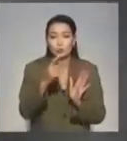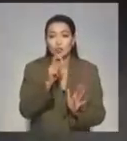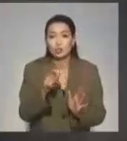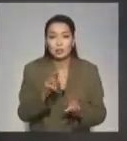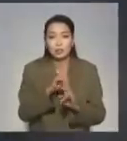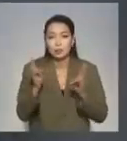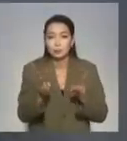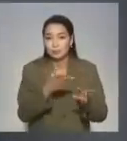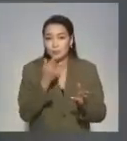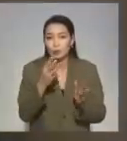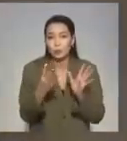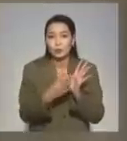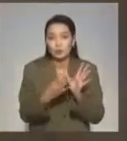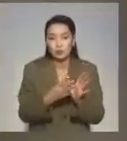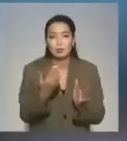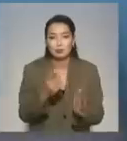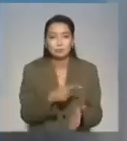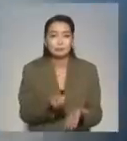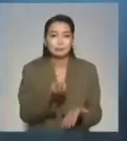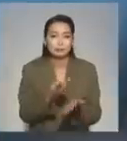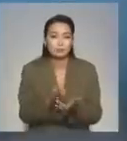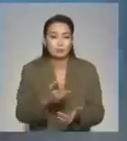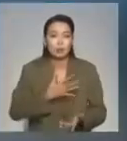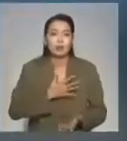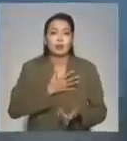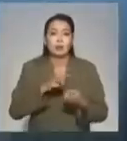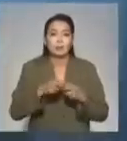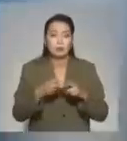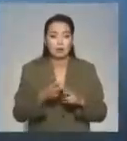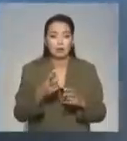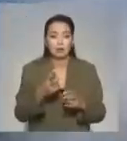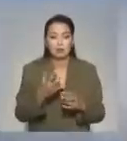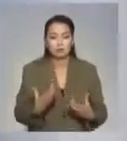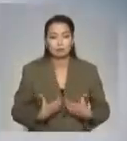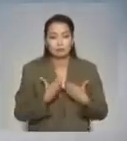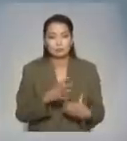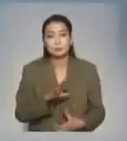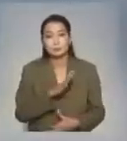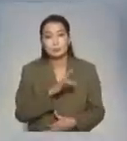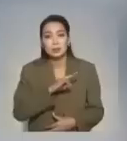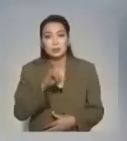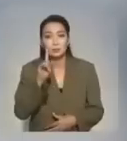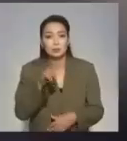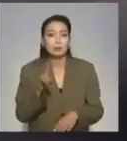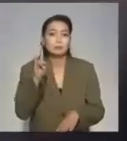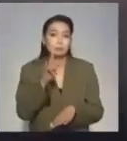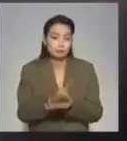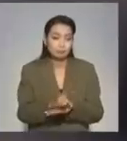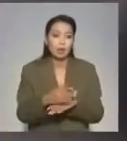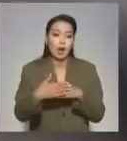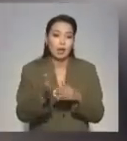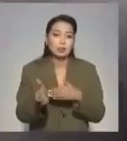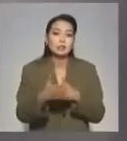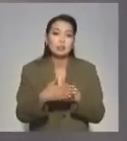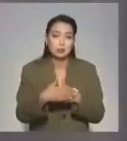не пострадал, но девятерых пришлось госпитализировать. У них были проблемы с дыханием на фоне шока. Самолет так и приземлился с открытой